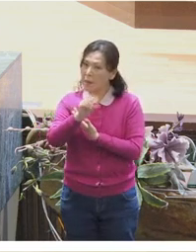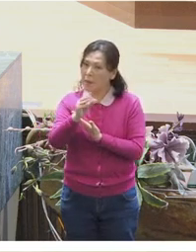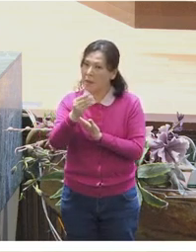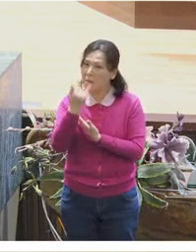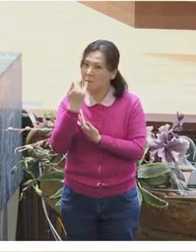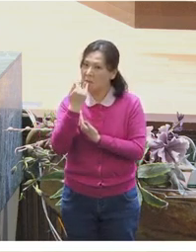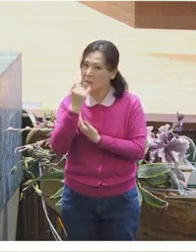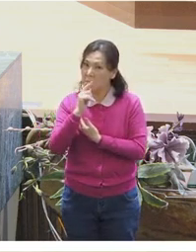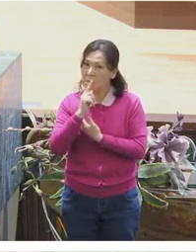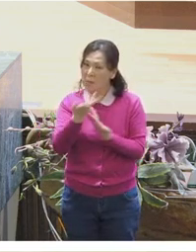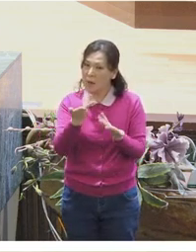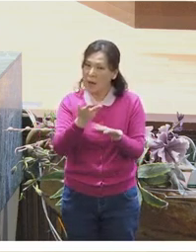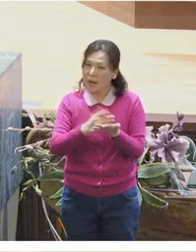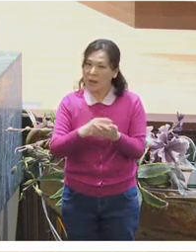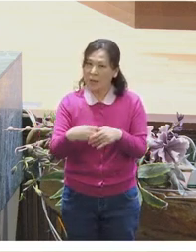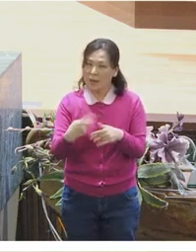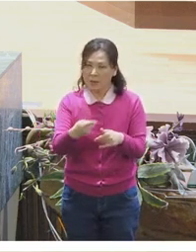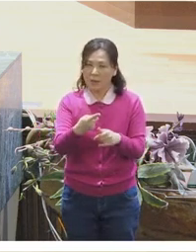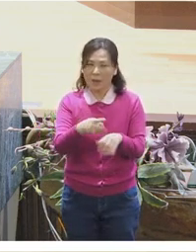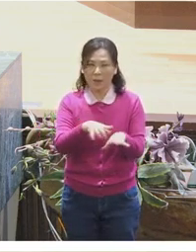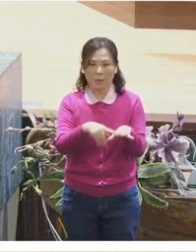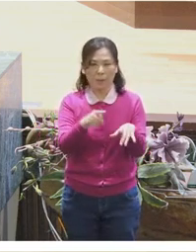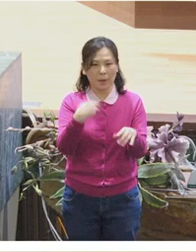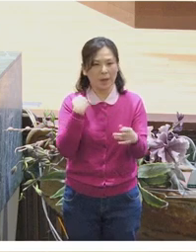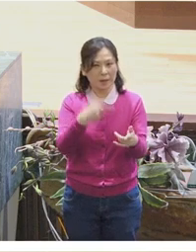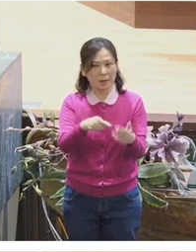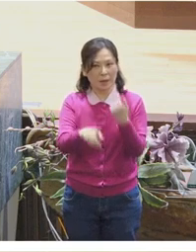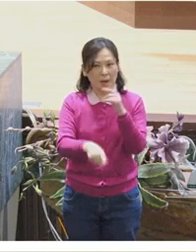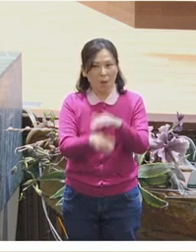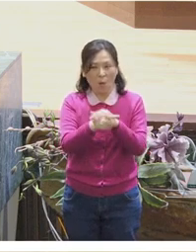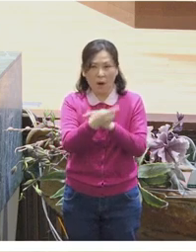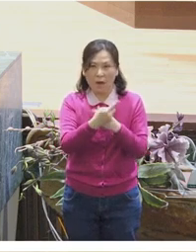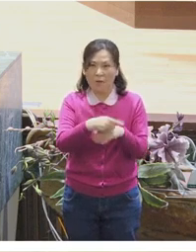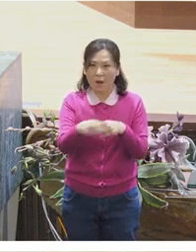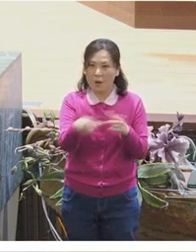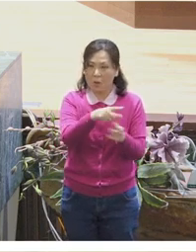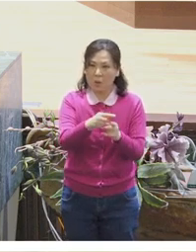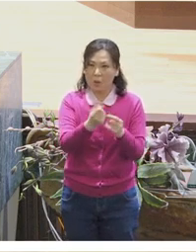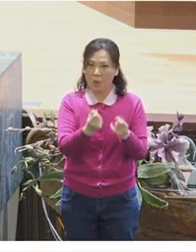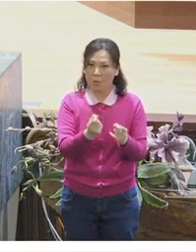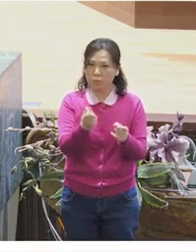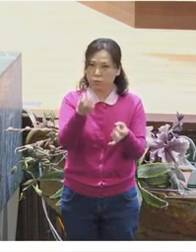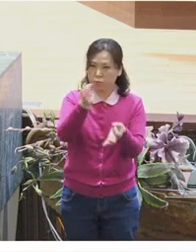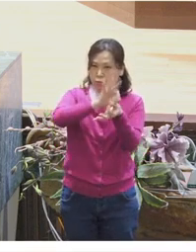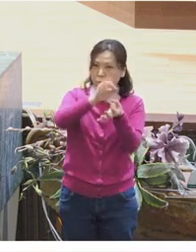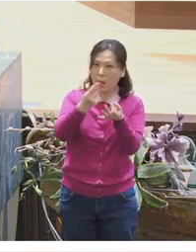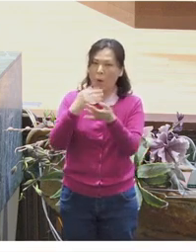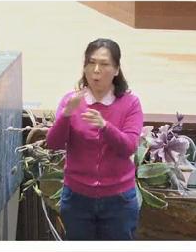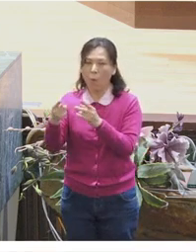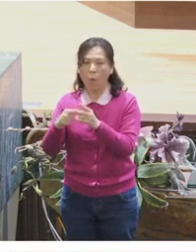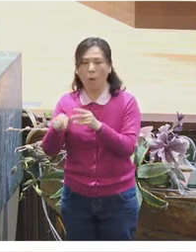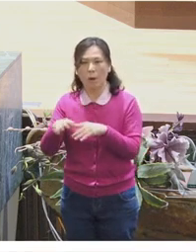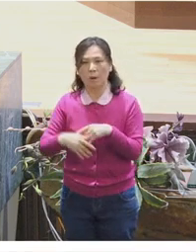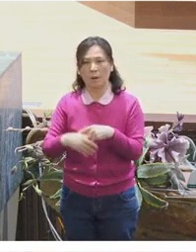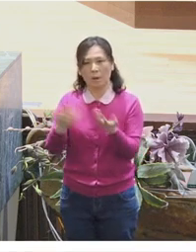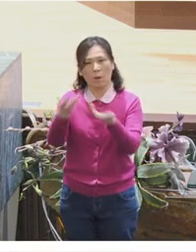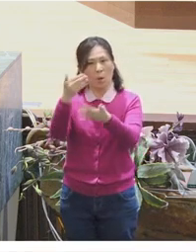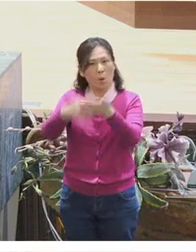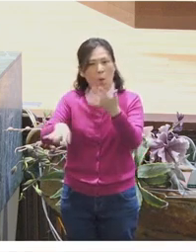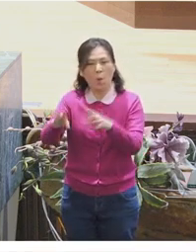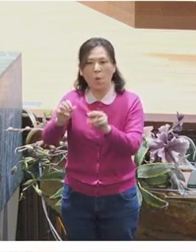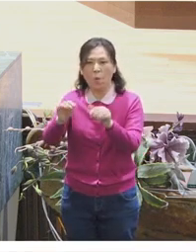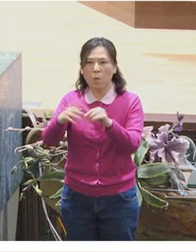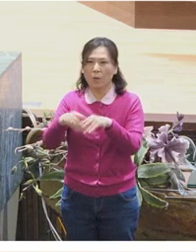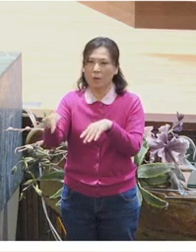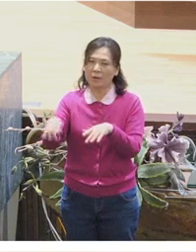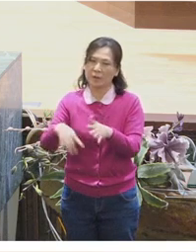非法处理成本或降低合法处理成本的方式？ 我想炉渣是一个非常简